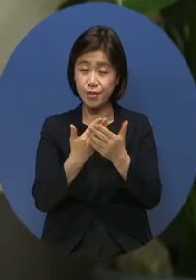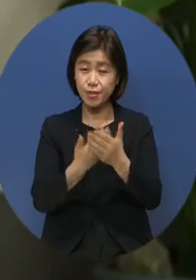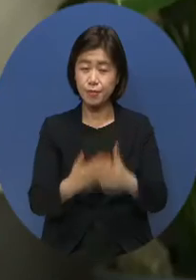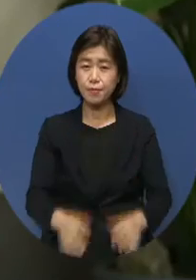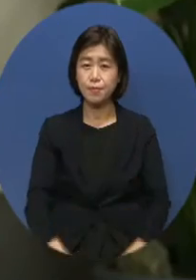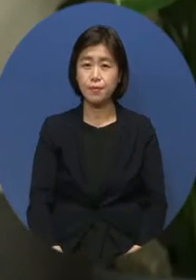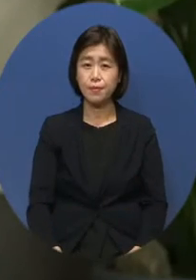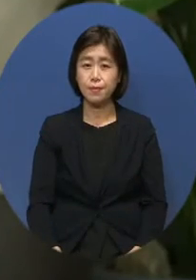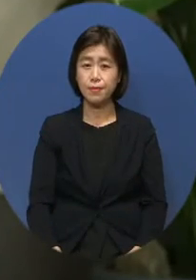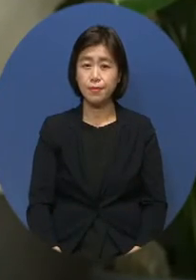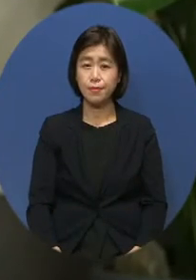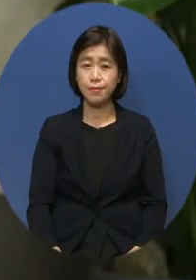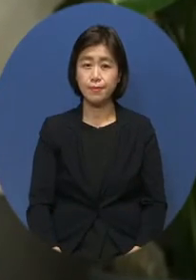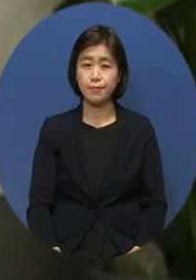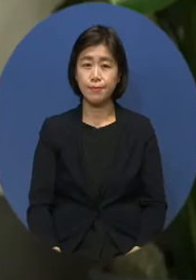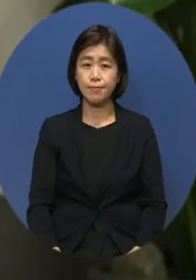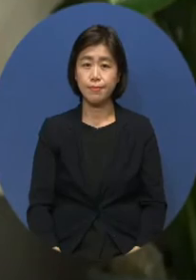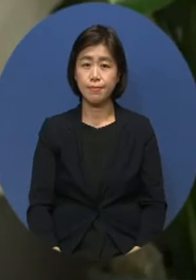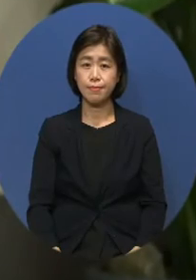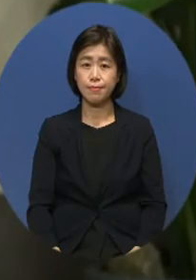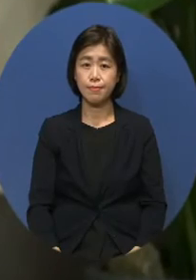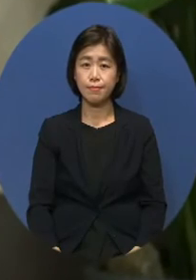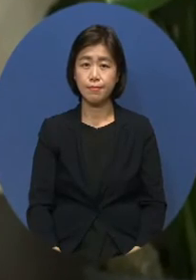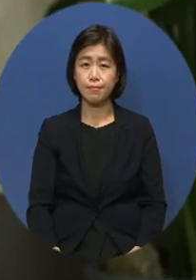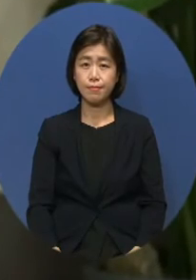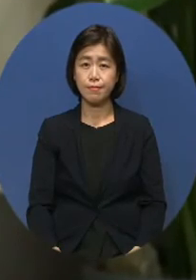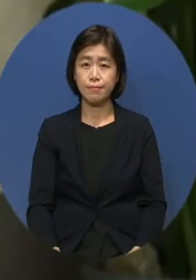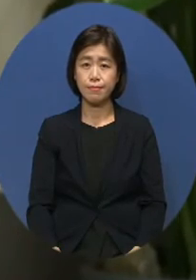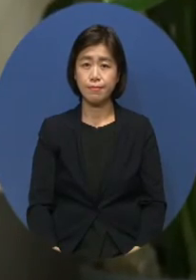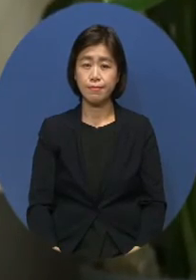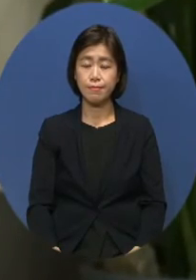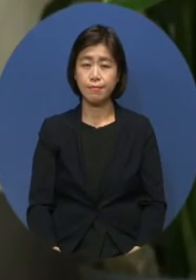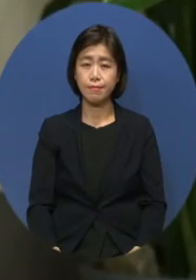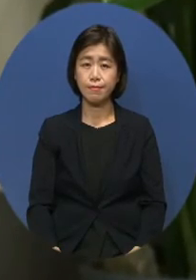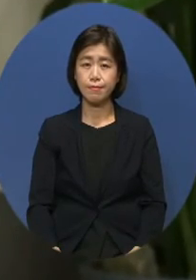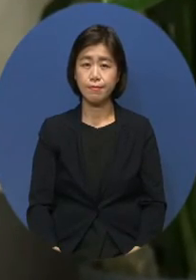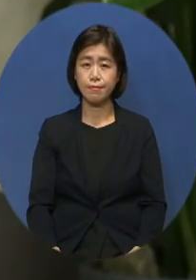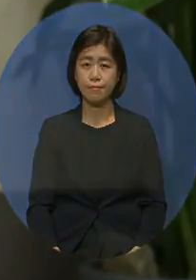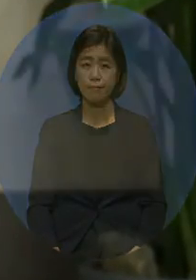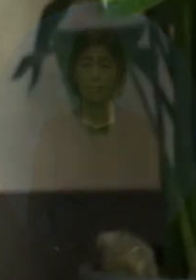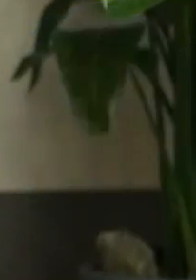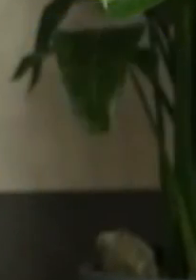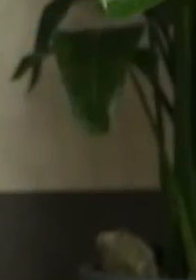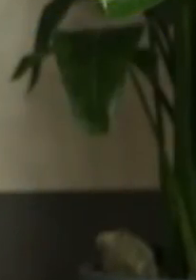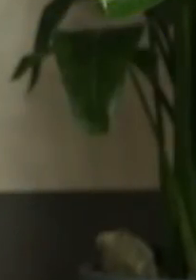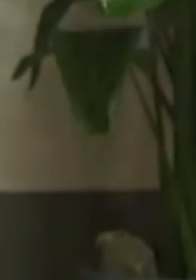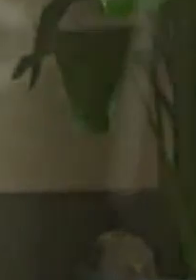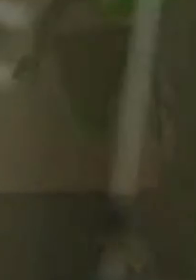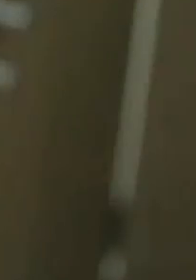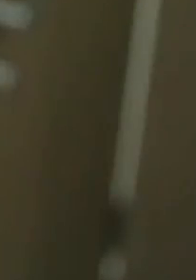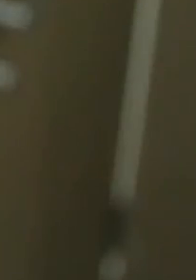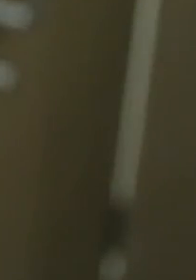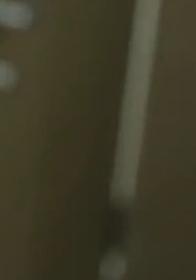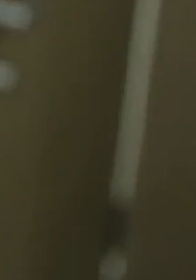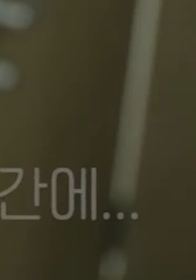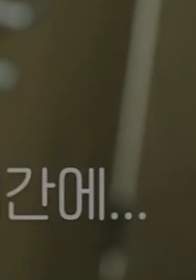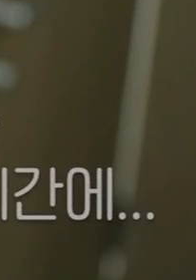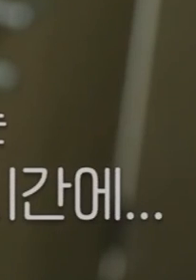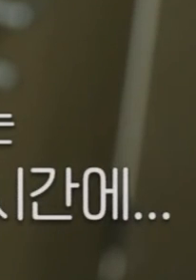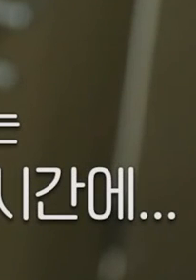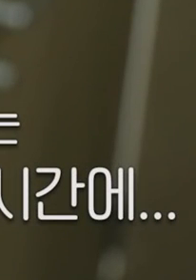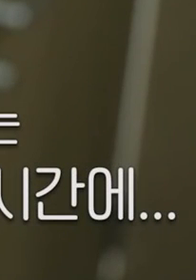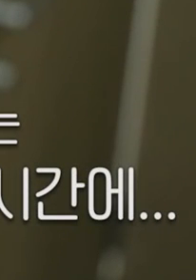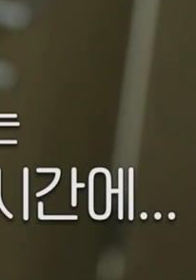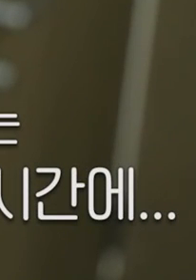있으신가요? 동생의 그러니까 어렸을 때 기억이 나는 거는 왜 혜정이는 시설을 가요?